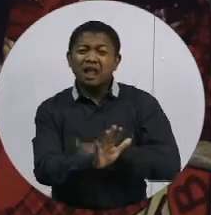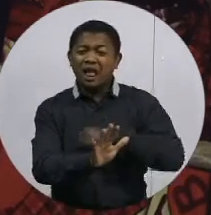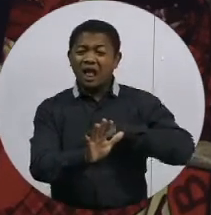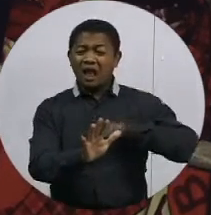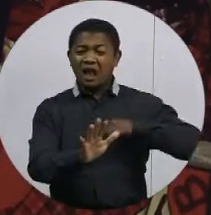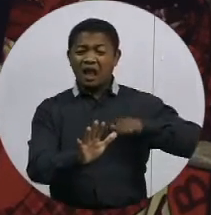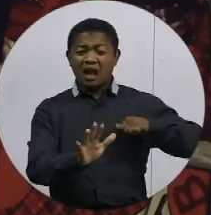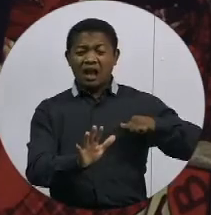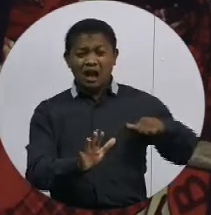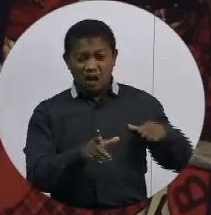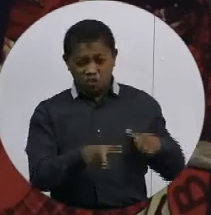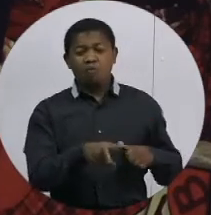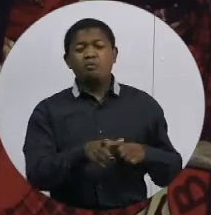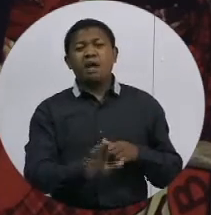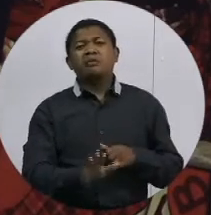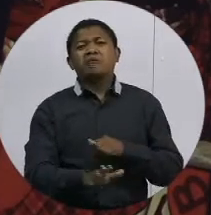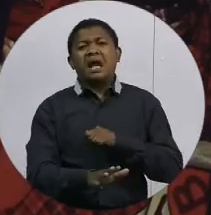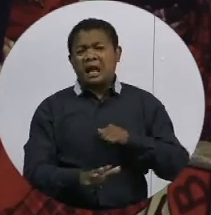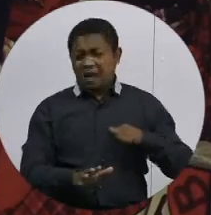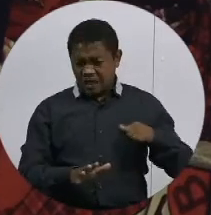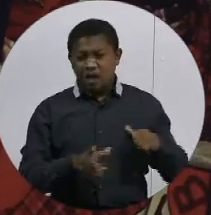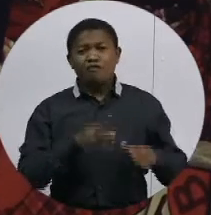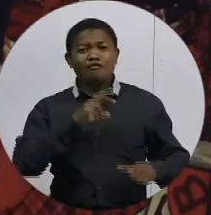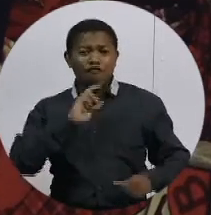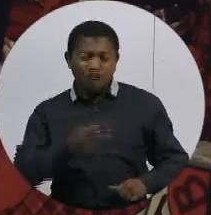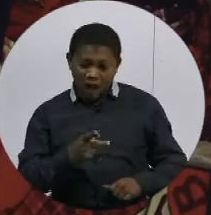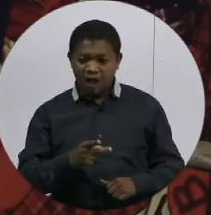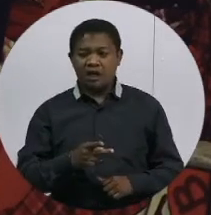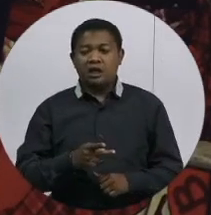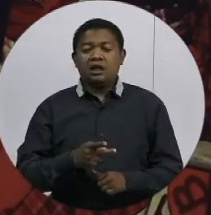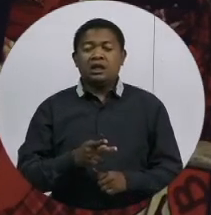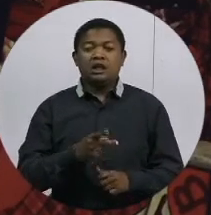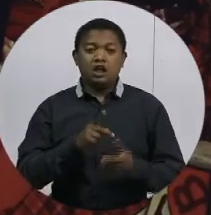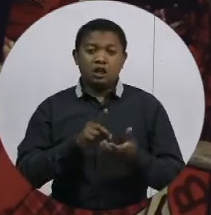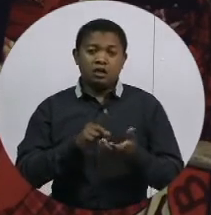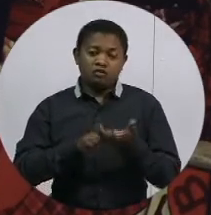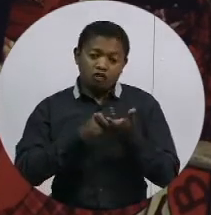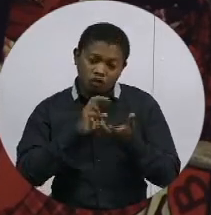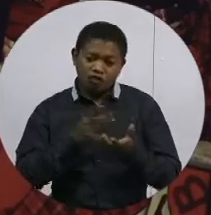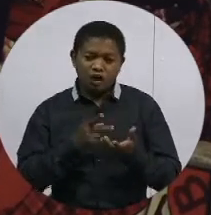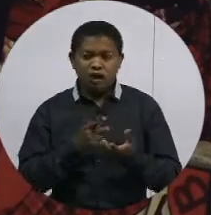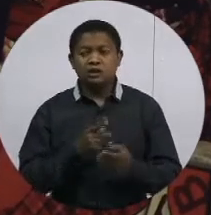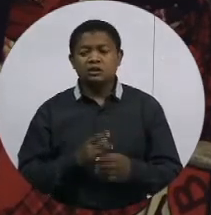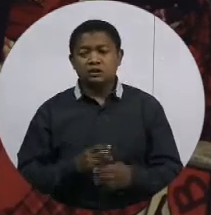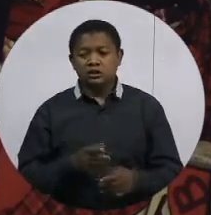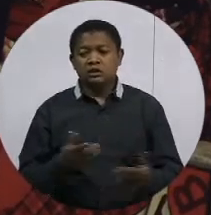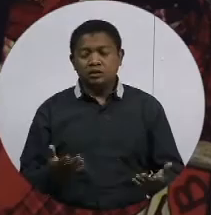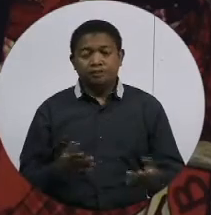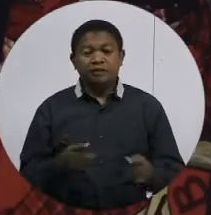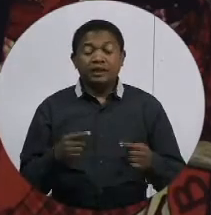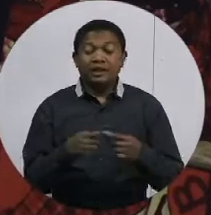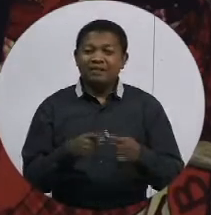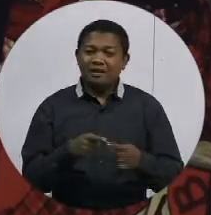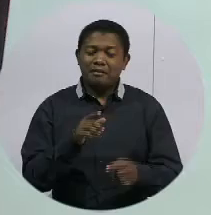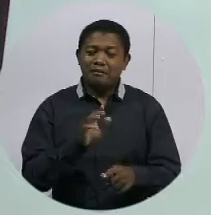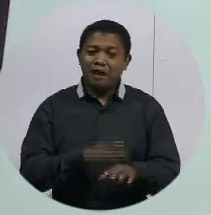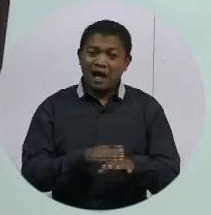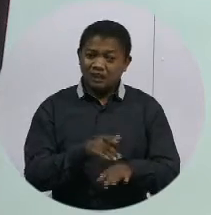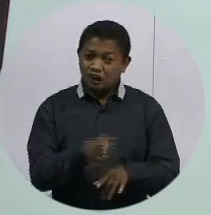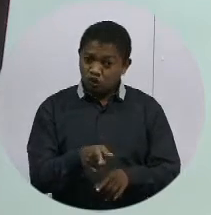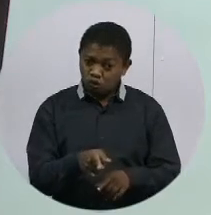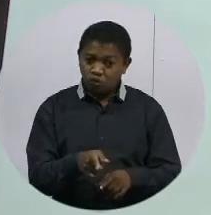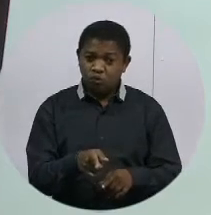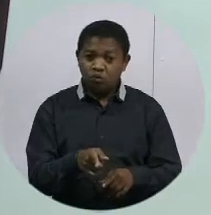zany ny résultat-ny prélèvement, izay a vokatr'izay ilay hoe mitohana be dia be